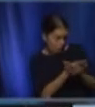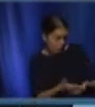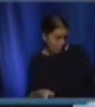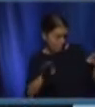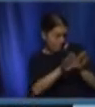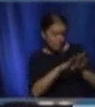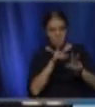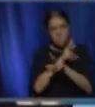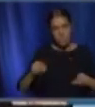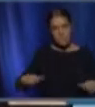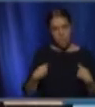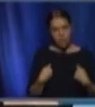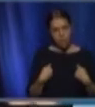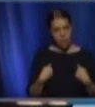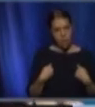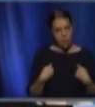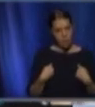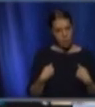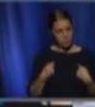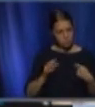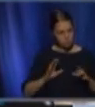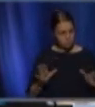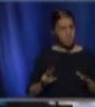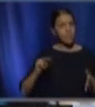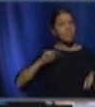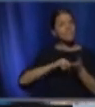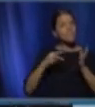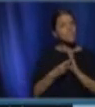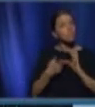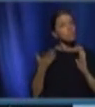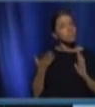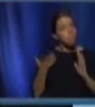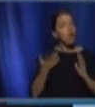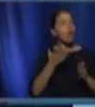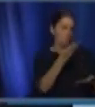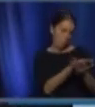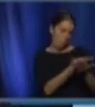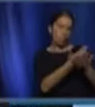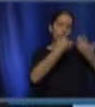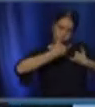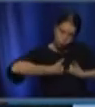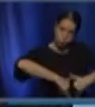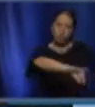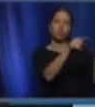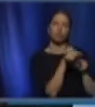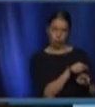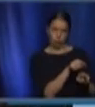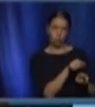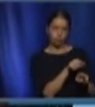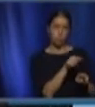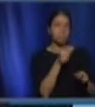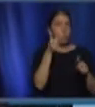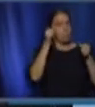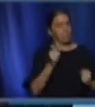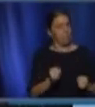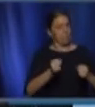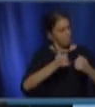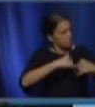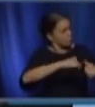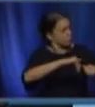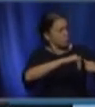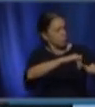maintenir les activités dans les écoles le plus longtemps possible. Par contre, la santé publique,